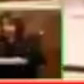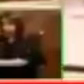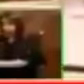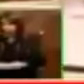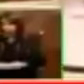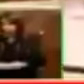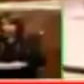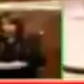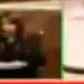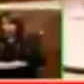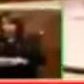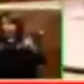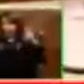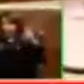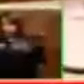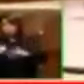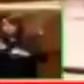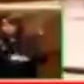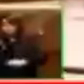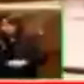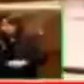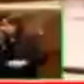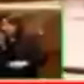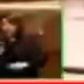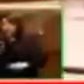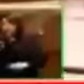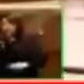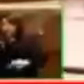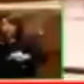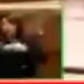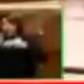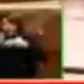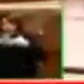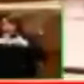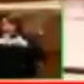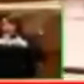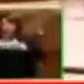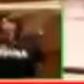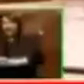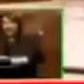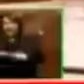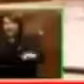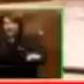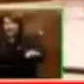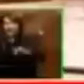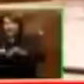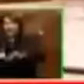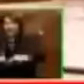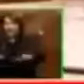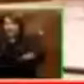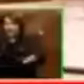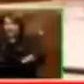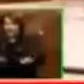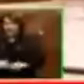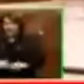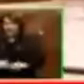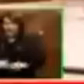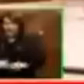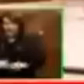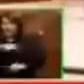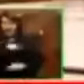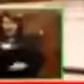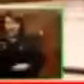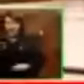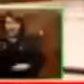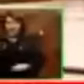راح يطفى الضوء نتاعها معناتها وصلوا وقت الغلق في البلد مثلا اللي راه من الان في اليابان. نعم.